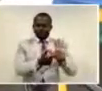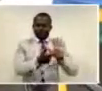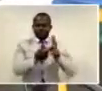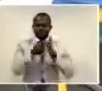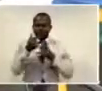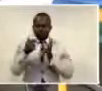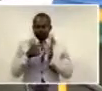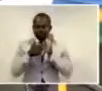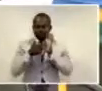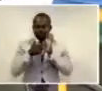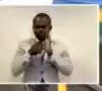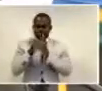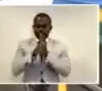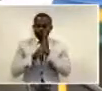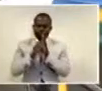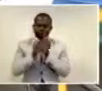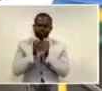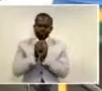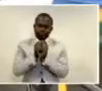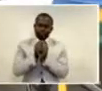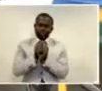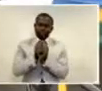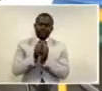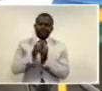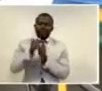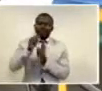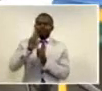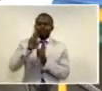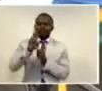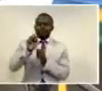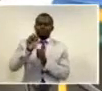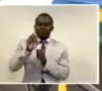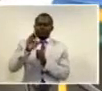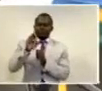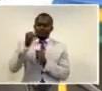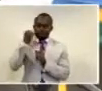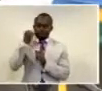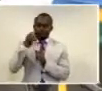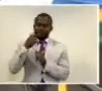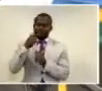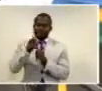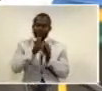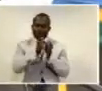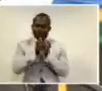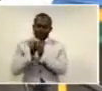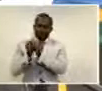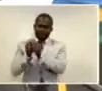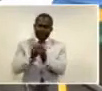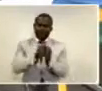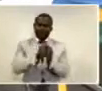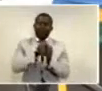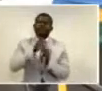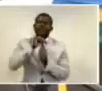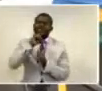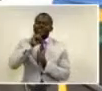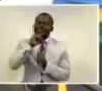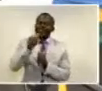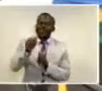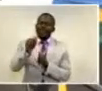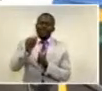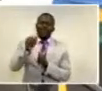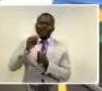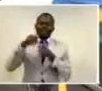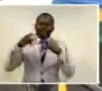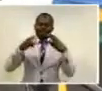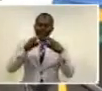ibiranga aka karere ndetse na ka Rutsiro ngo iyo bari kumwe namwe ndandambara yabatera